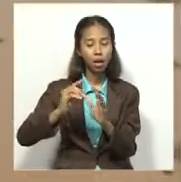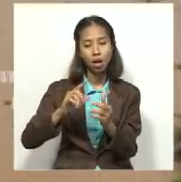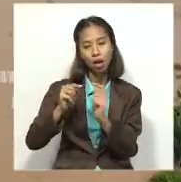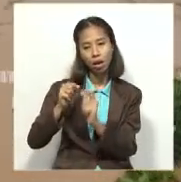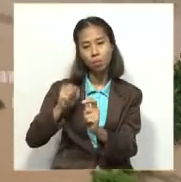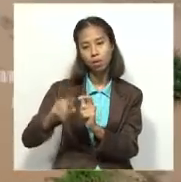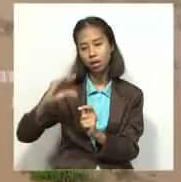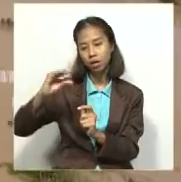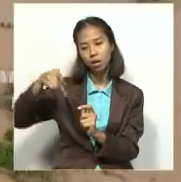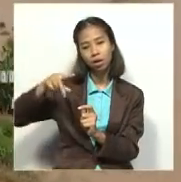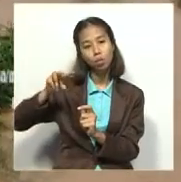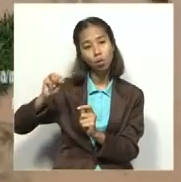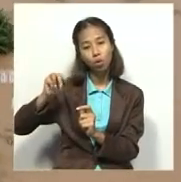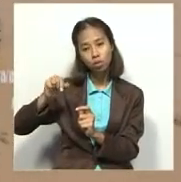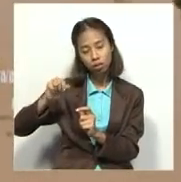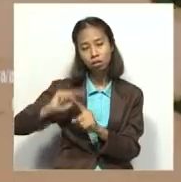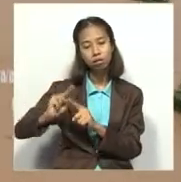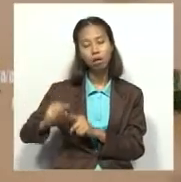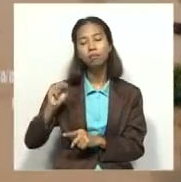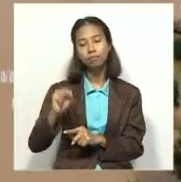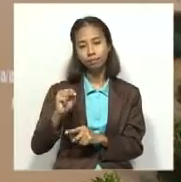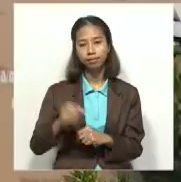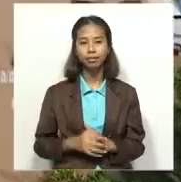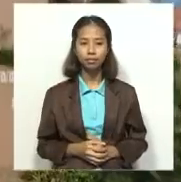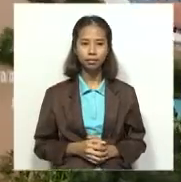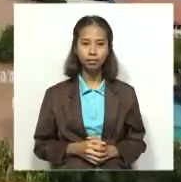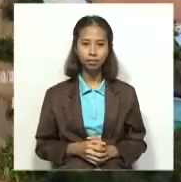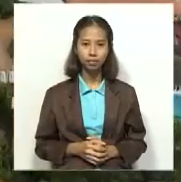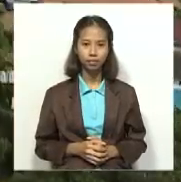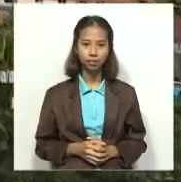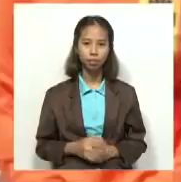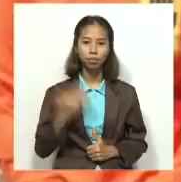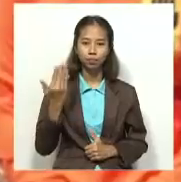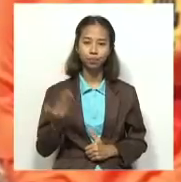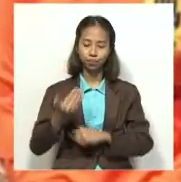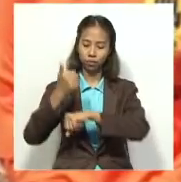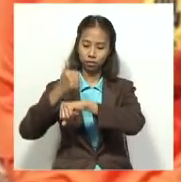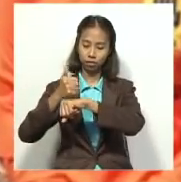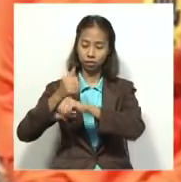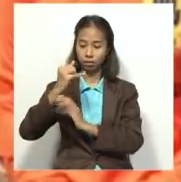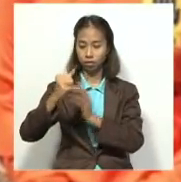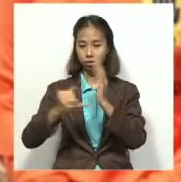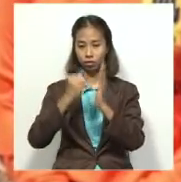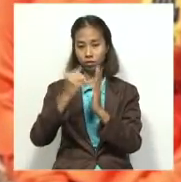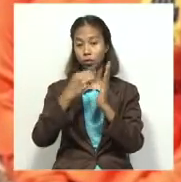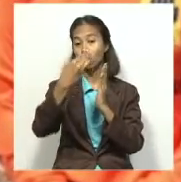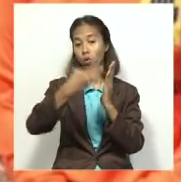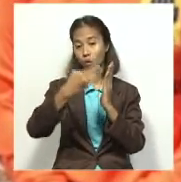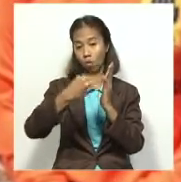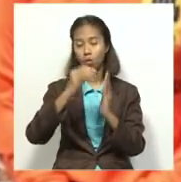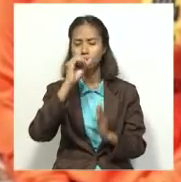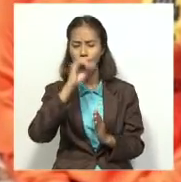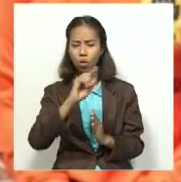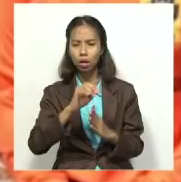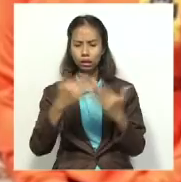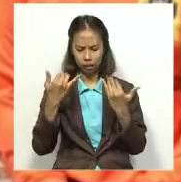วก็อำเภอโพนพิสัยค่ะ ทางด้านของคุณรณชัยจิตวิเศษผู้ว่าราชการจังหวัดหนองคายก็บอกนะคะว่า